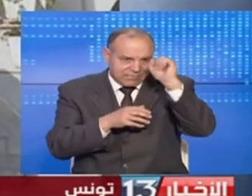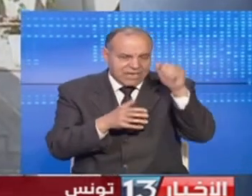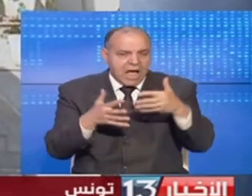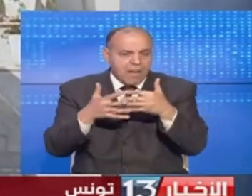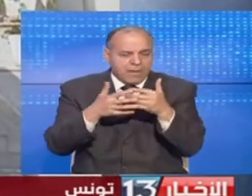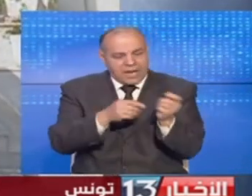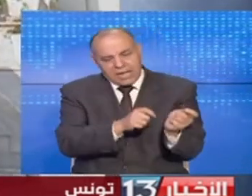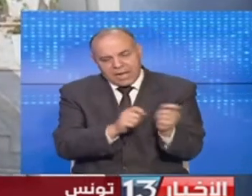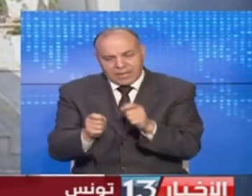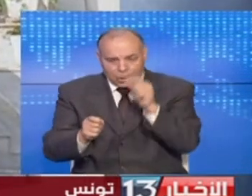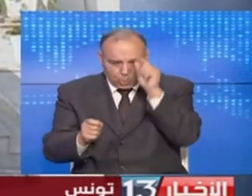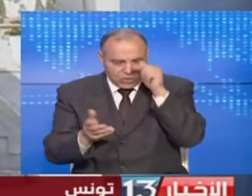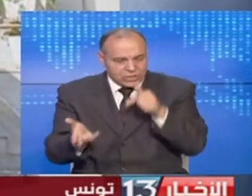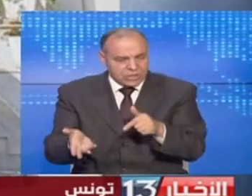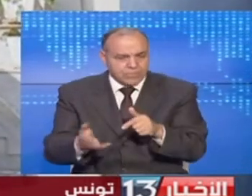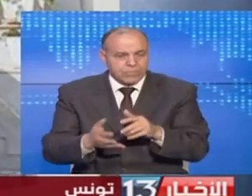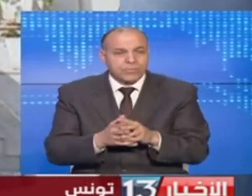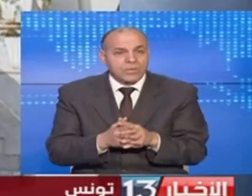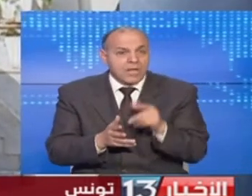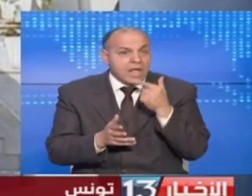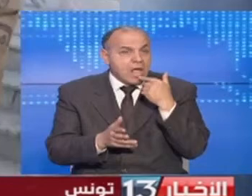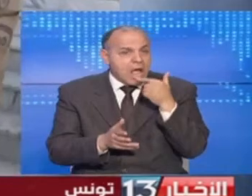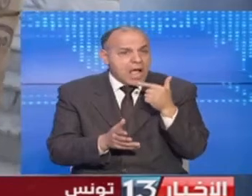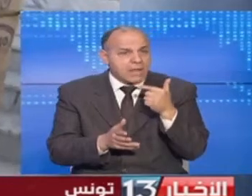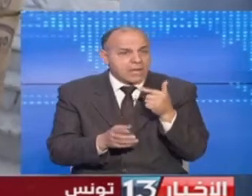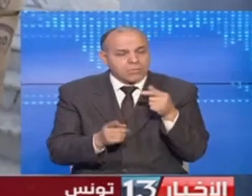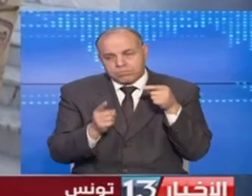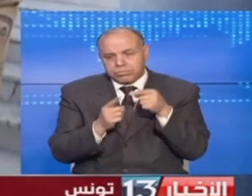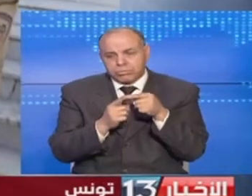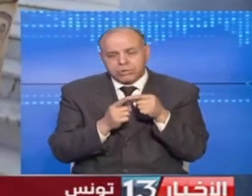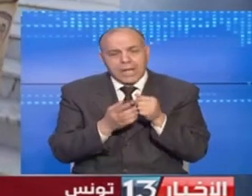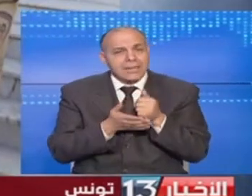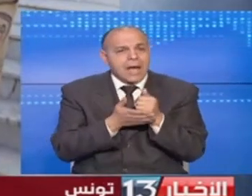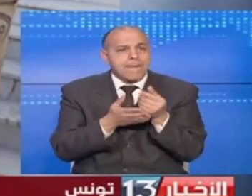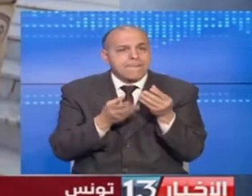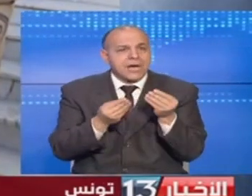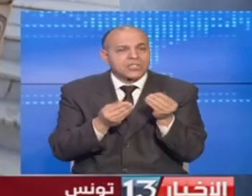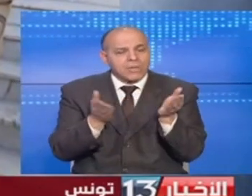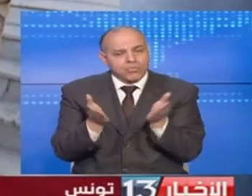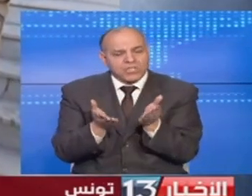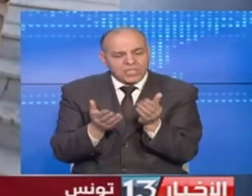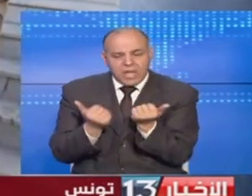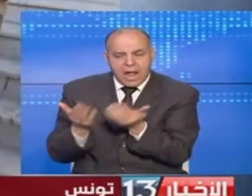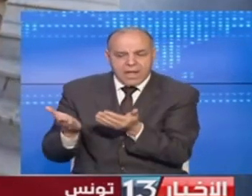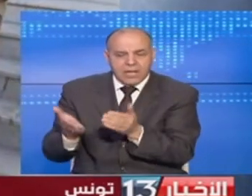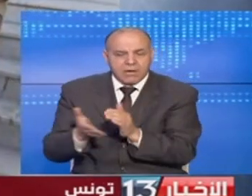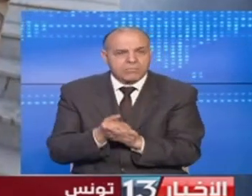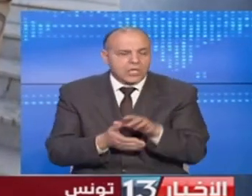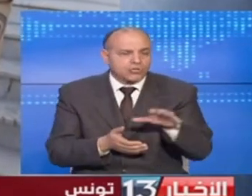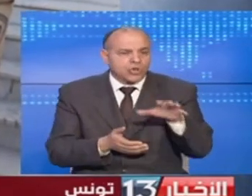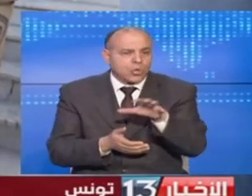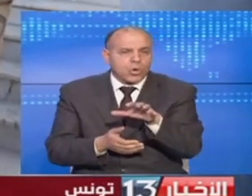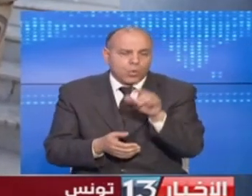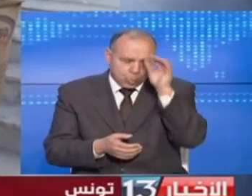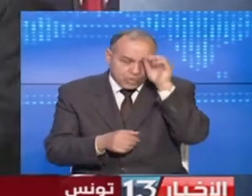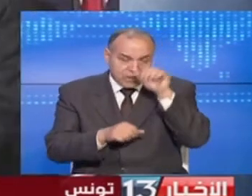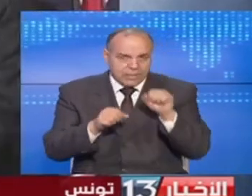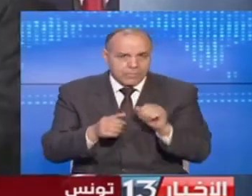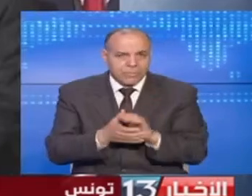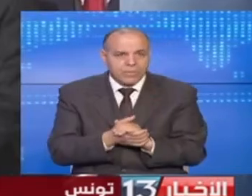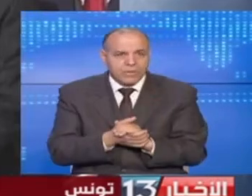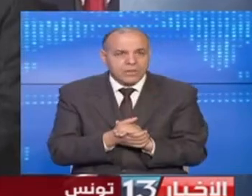المتحده الامريكيه بتونس و ستتوجه الى دعم عدد من المستشفيات الجهويه والمحليه